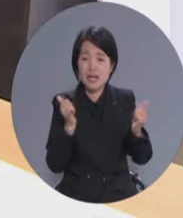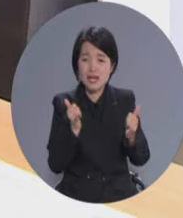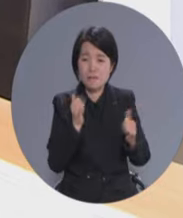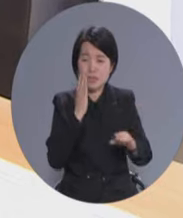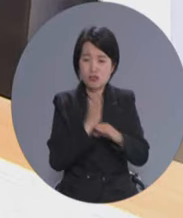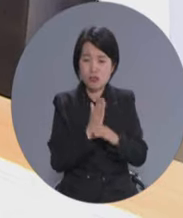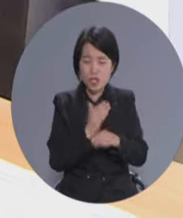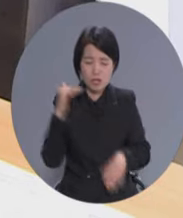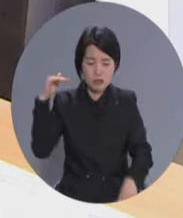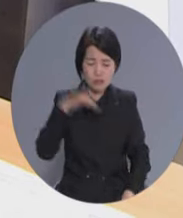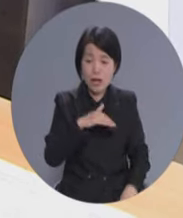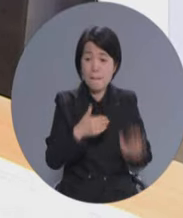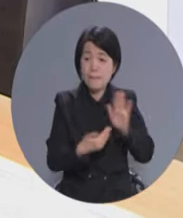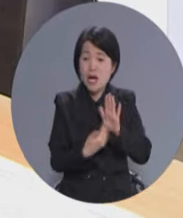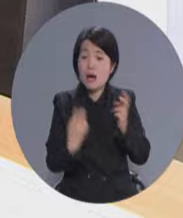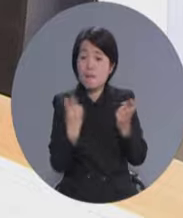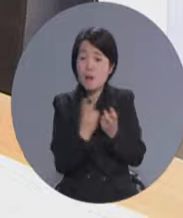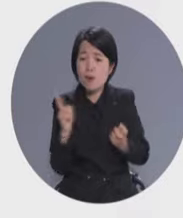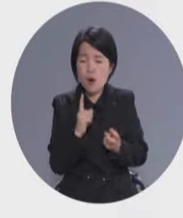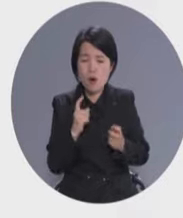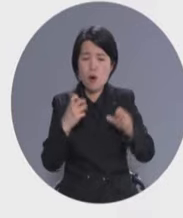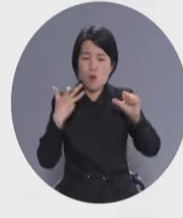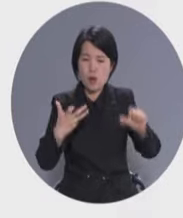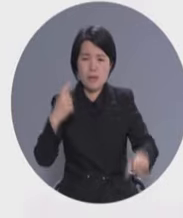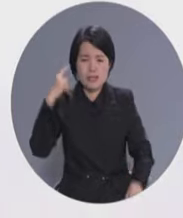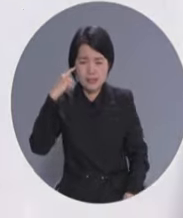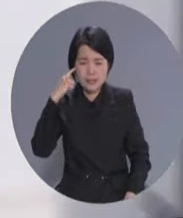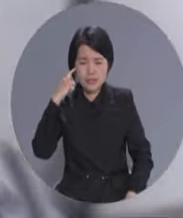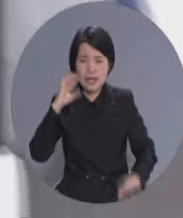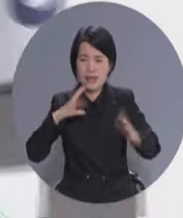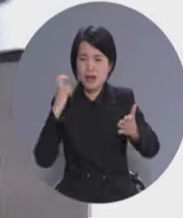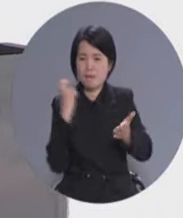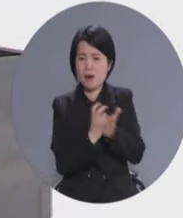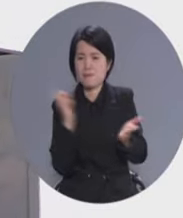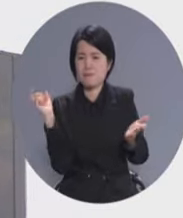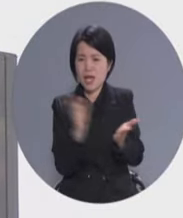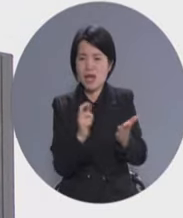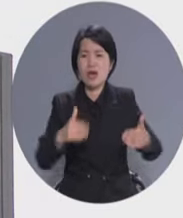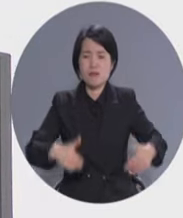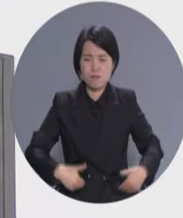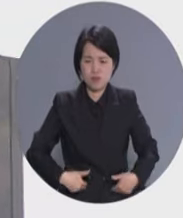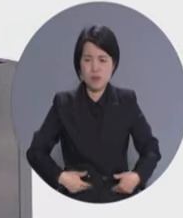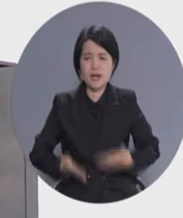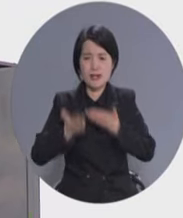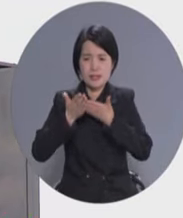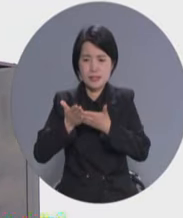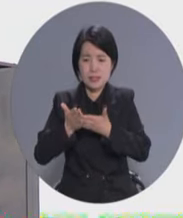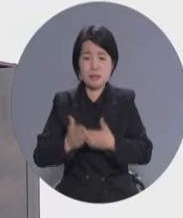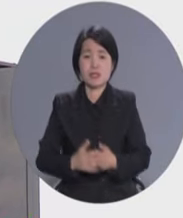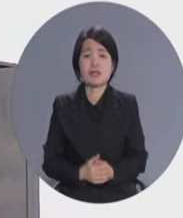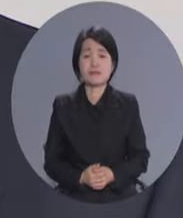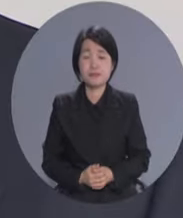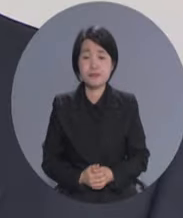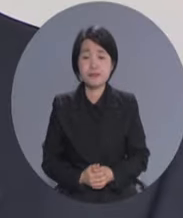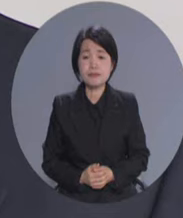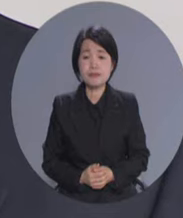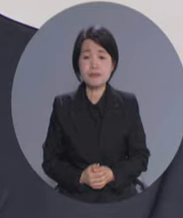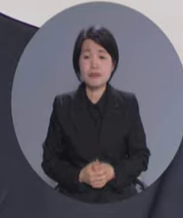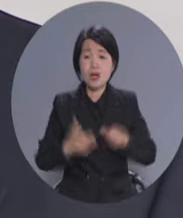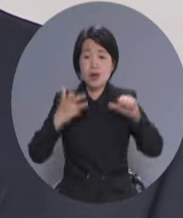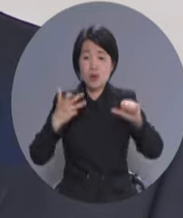전국으로 라도 518 정신을 헌법 전문에 수록해 한다고 목소리를 높습니다